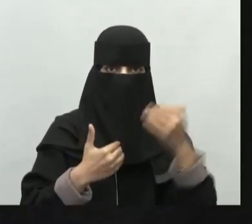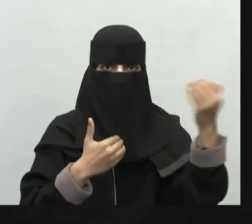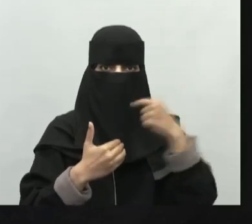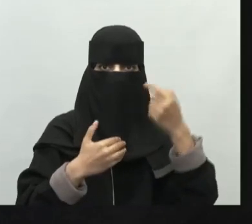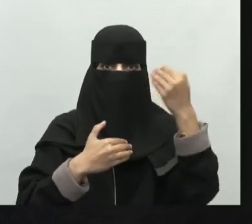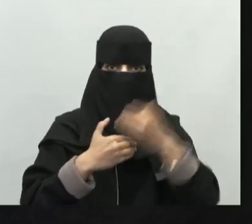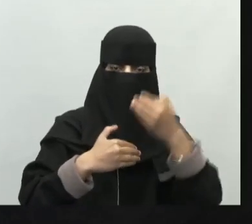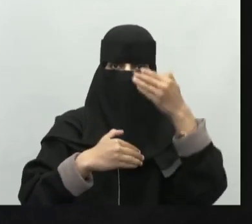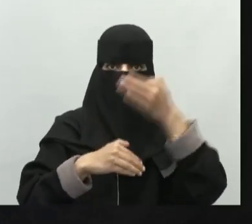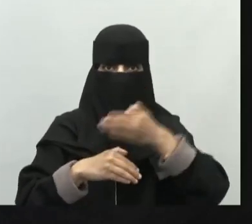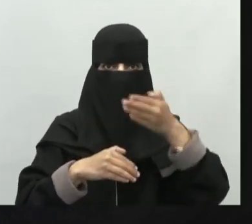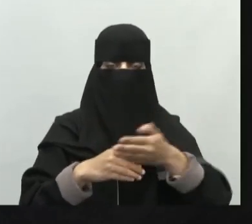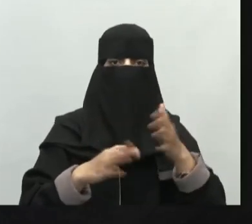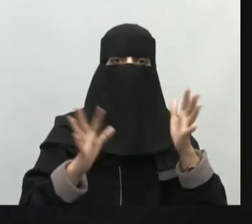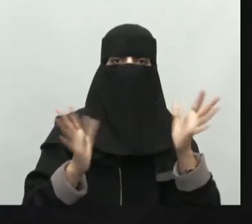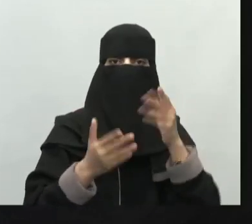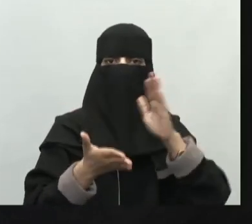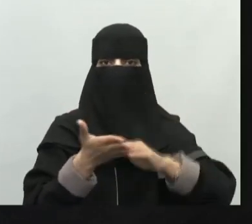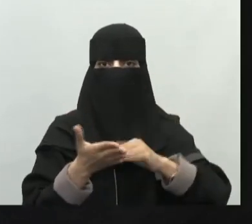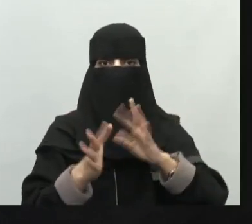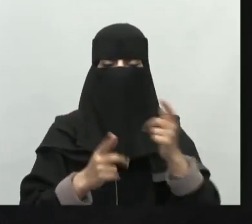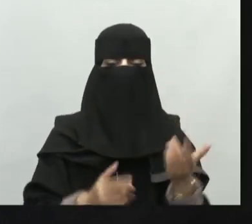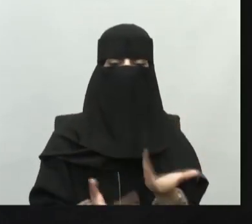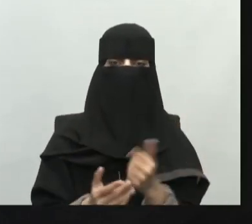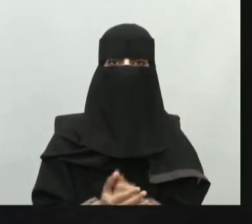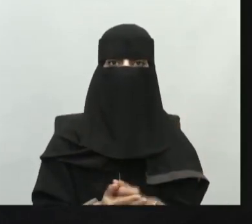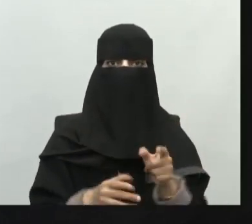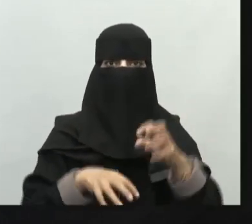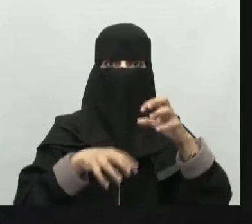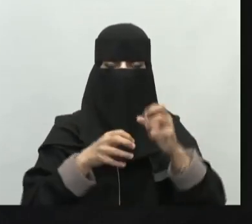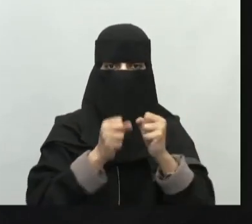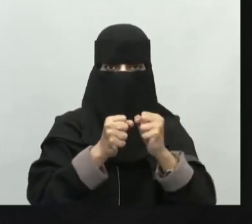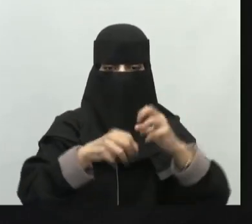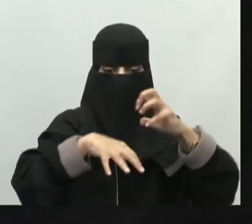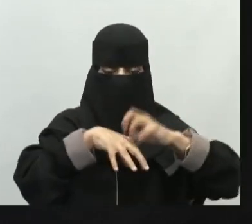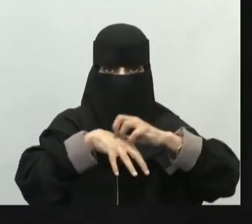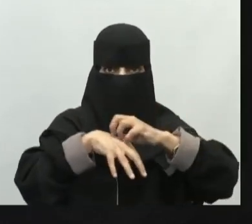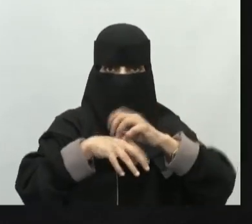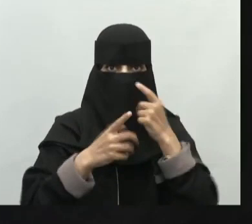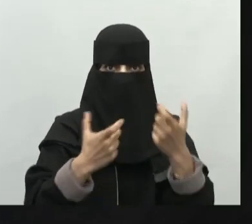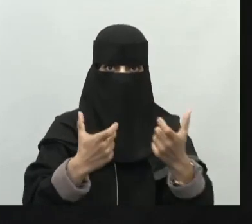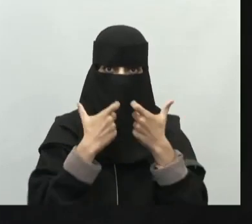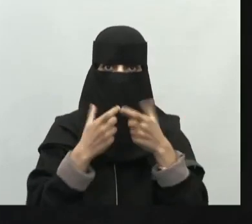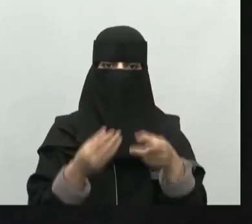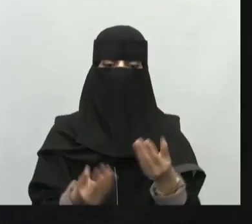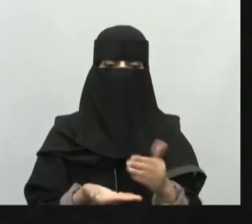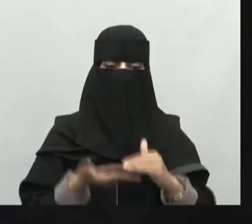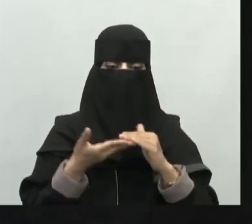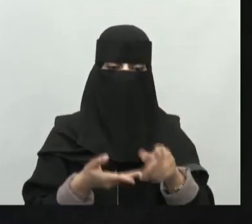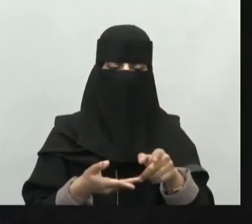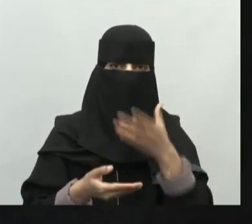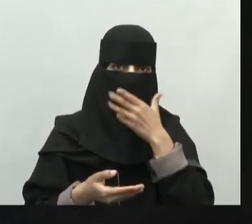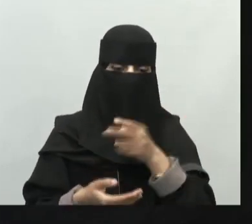او التعرض لاي مخاطر اخرى عشان كذا هي صلبه حتى تحميها هذه مجموعه